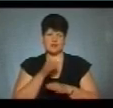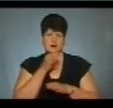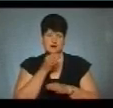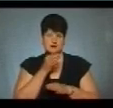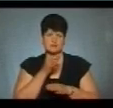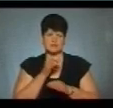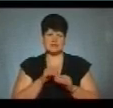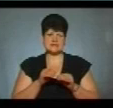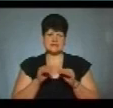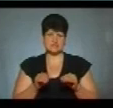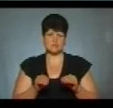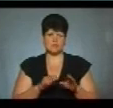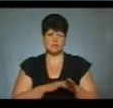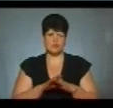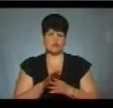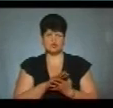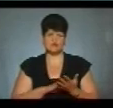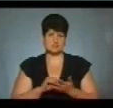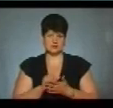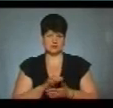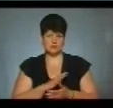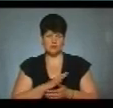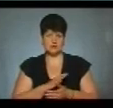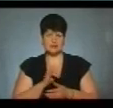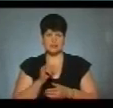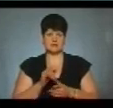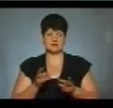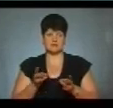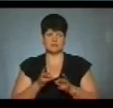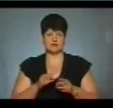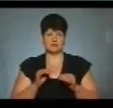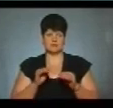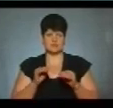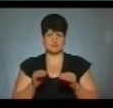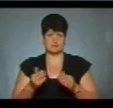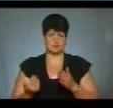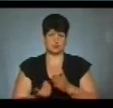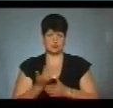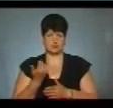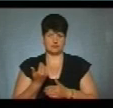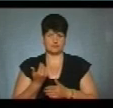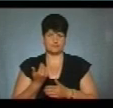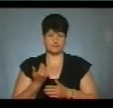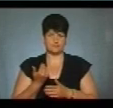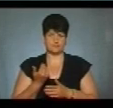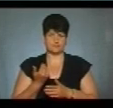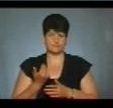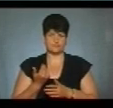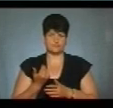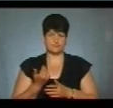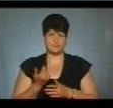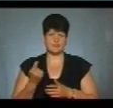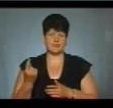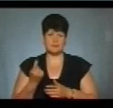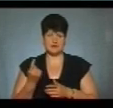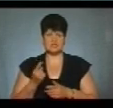скажімо, ранні насадження, вони фактично були знищені, і відповідно їм прийшлося пересівати. Звичайно, що перші